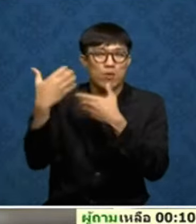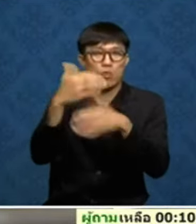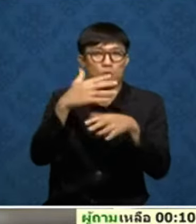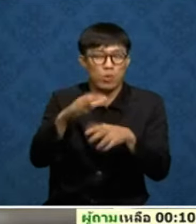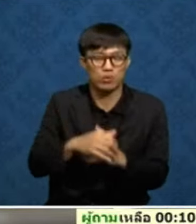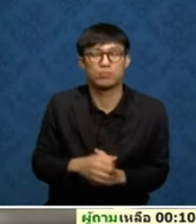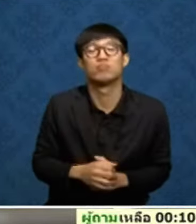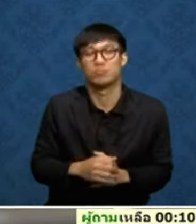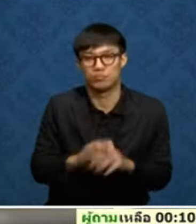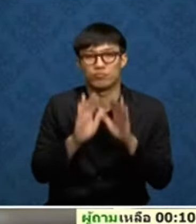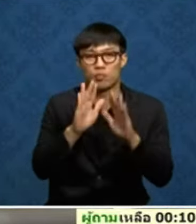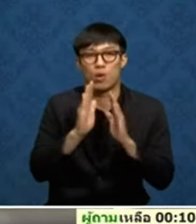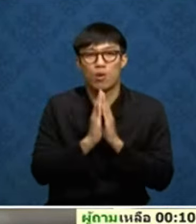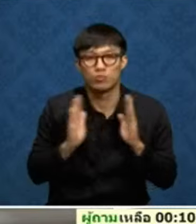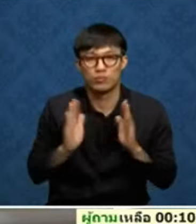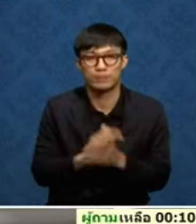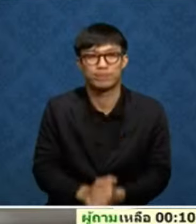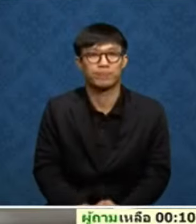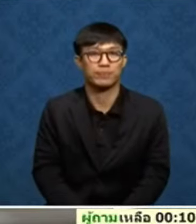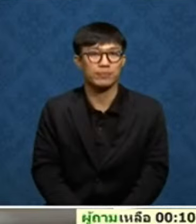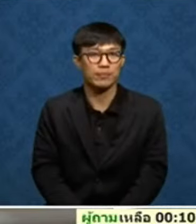ครับ